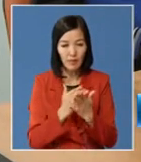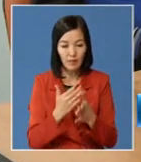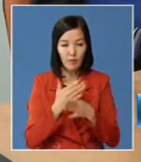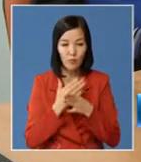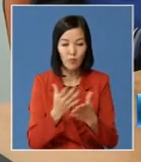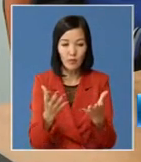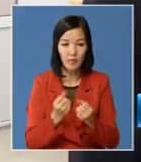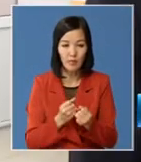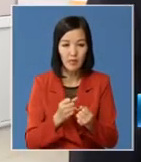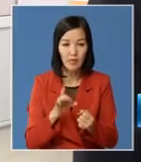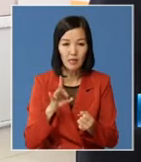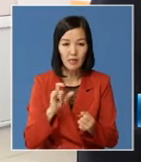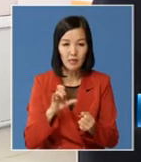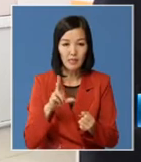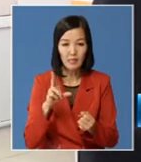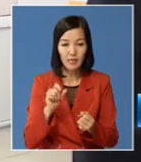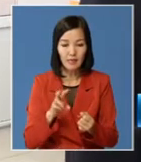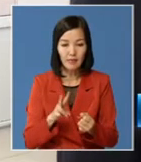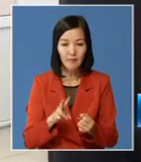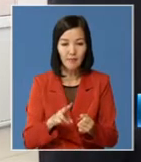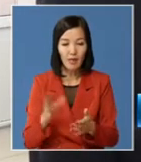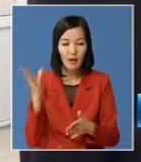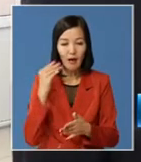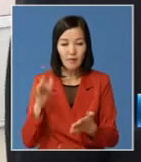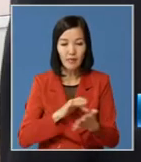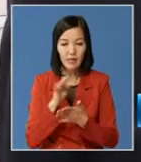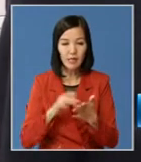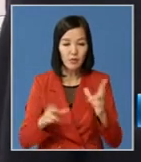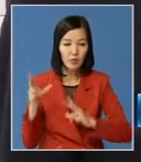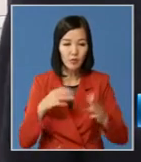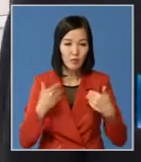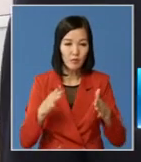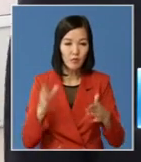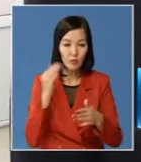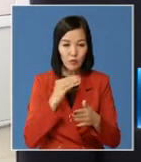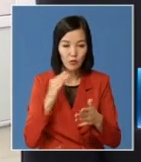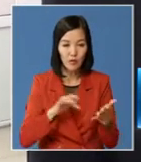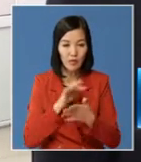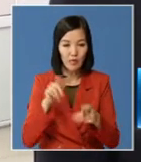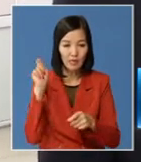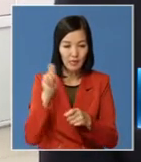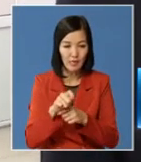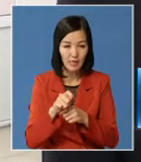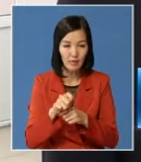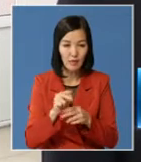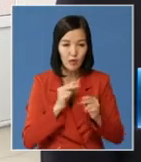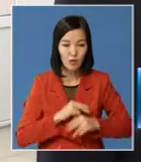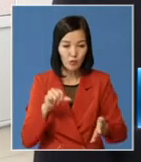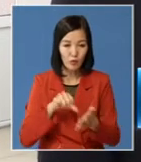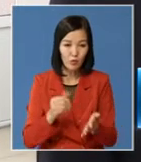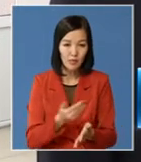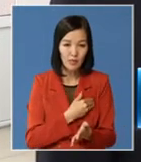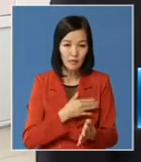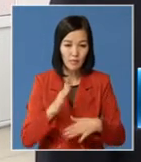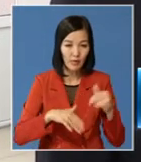Рысхан Исабеков. Алматы қаласында Нарқа университетін бітіріп, Үштөбе қаласына келдім. Үштөбе қаласында жұмысқа орналасайын деп едім, менен